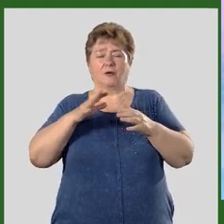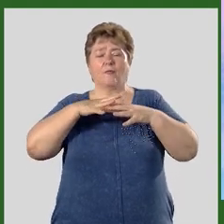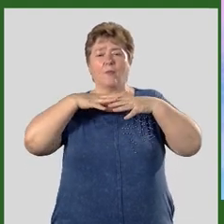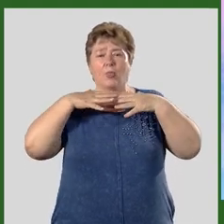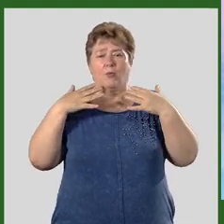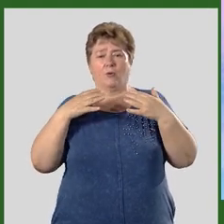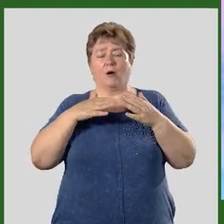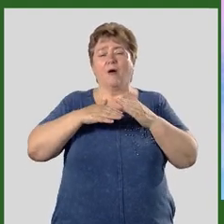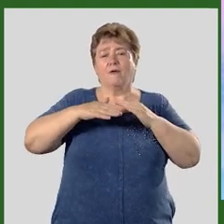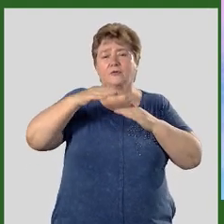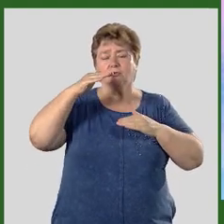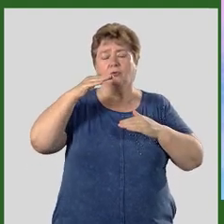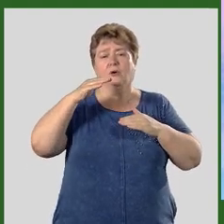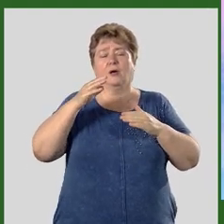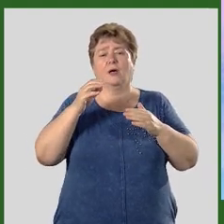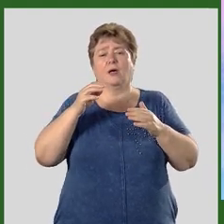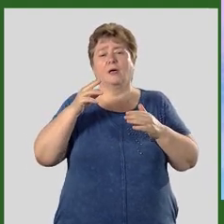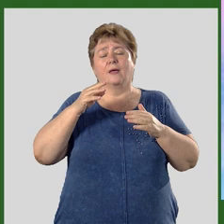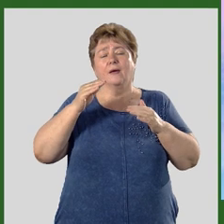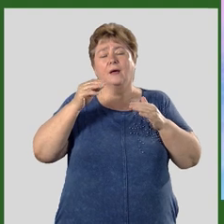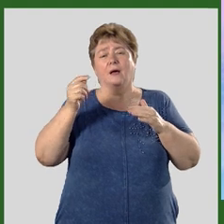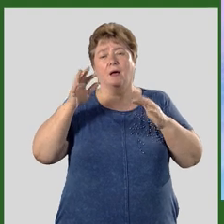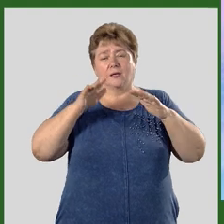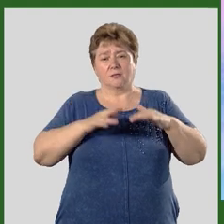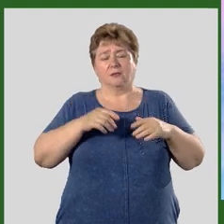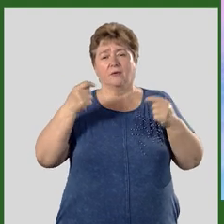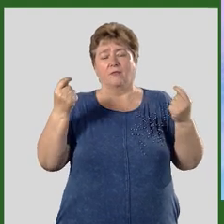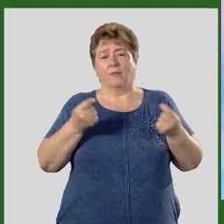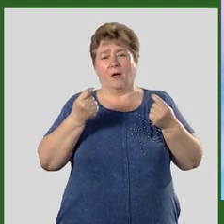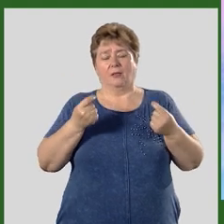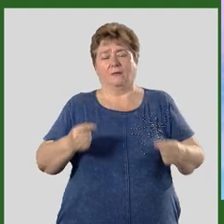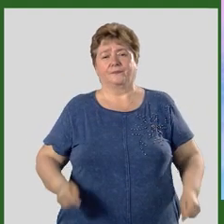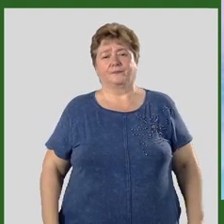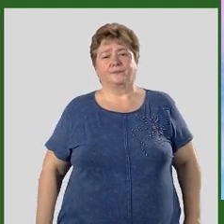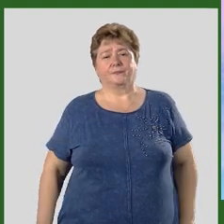много, высокое – осадков мало.